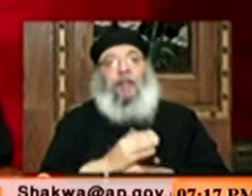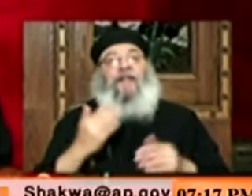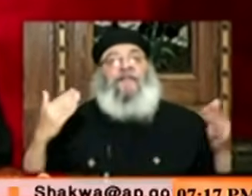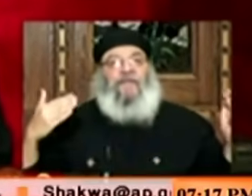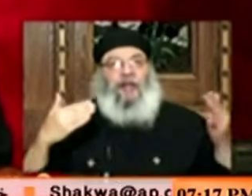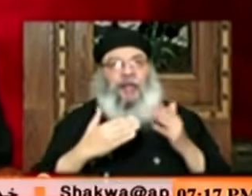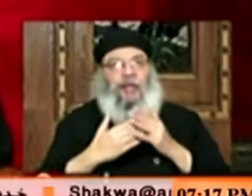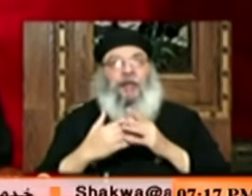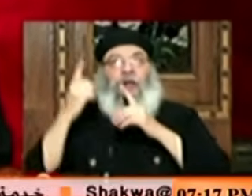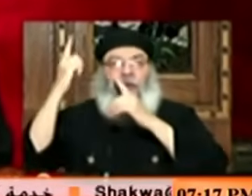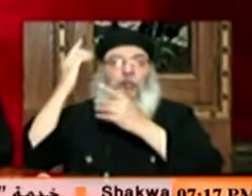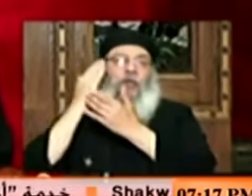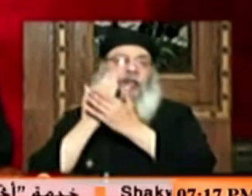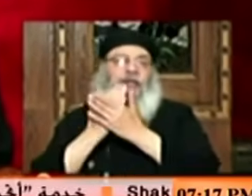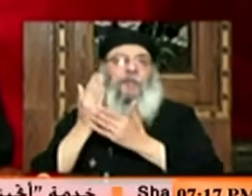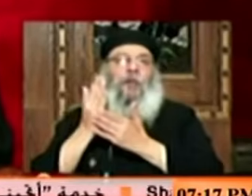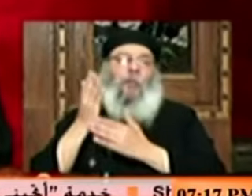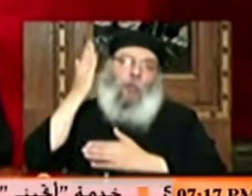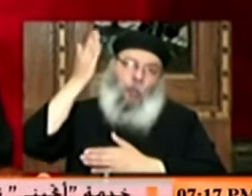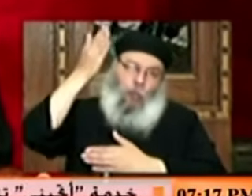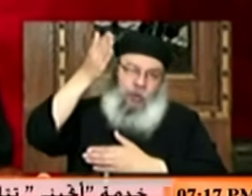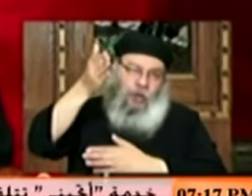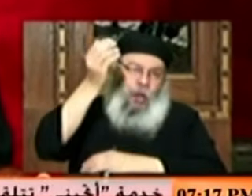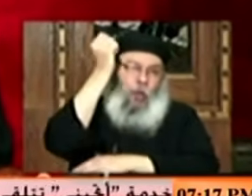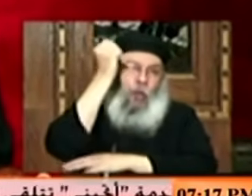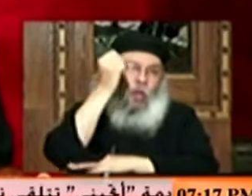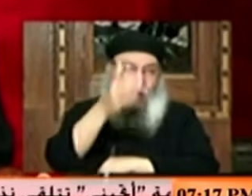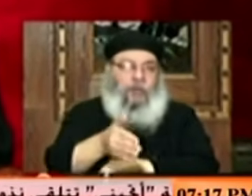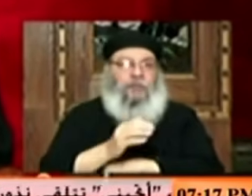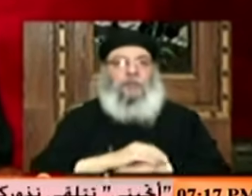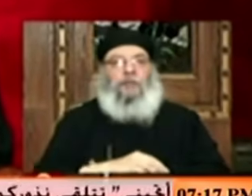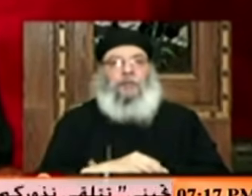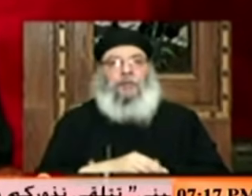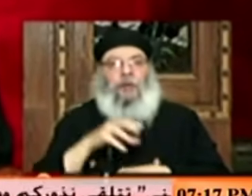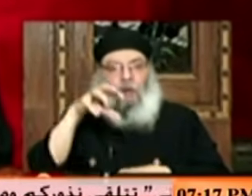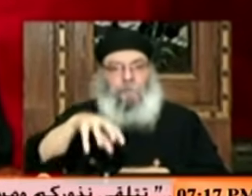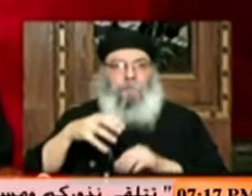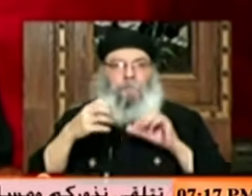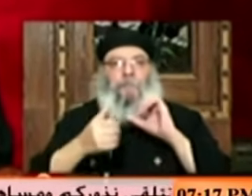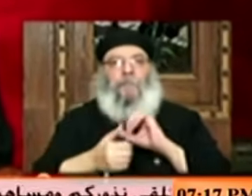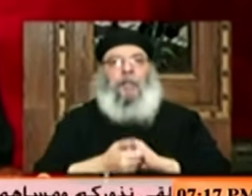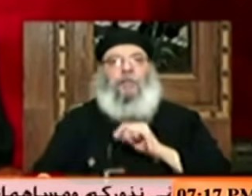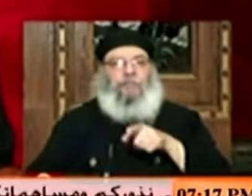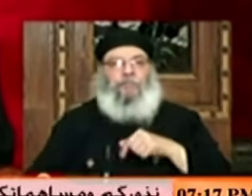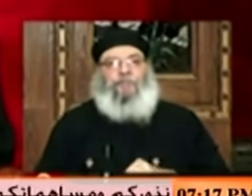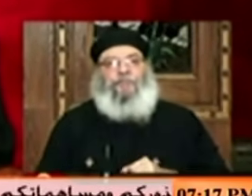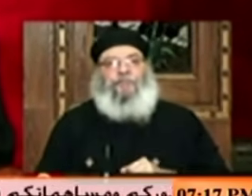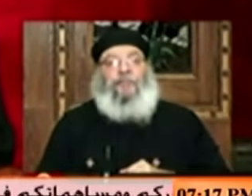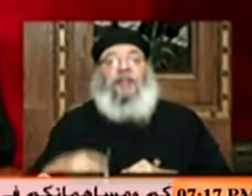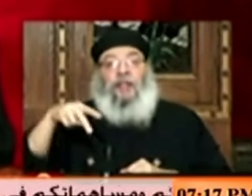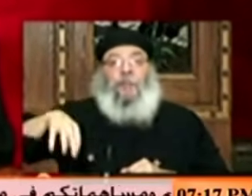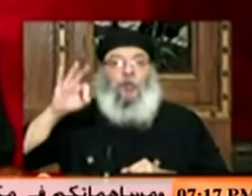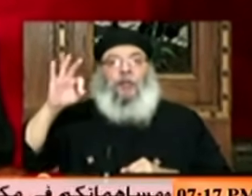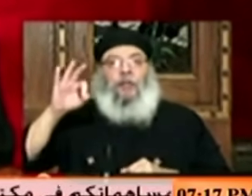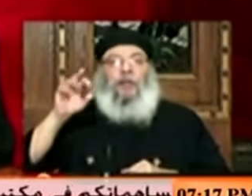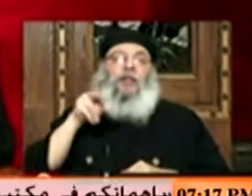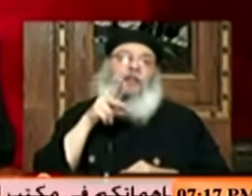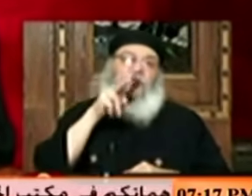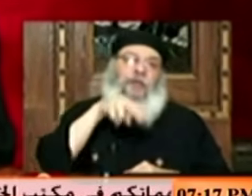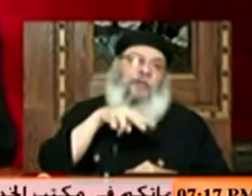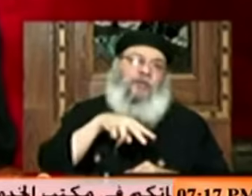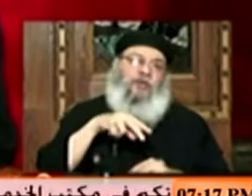الرب عنهم ودخلوا ارض الموعد ده ال 38 ال